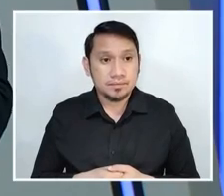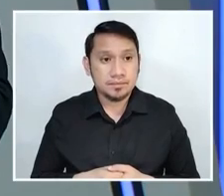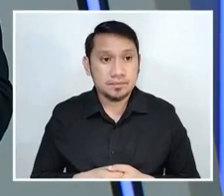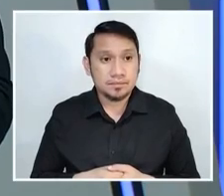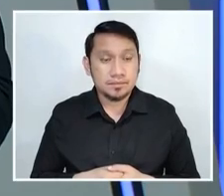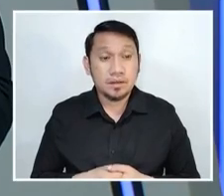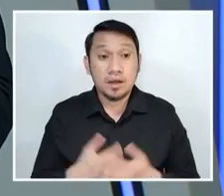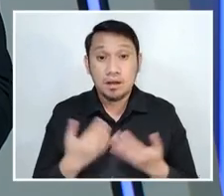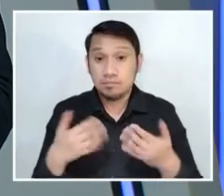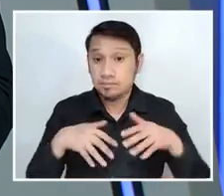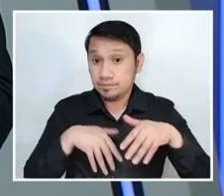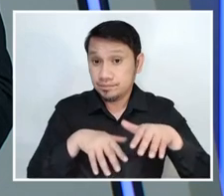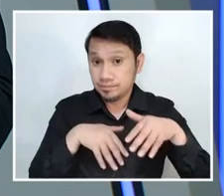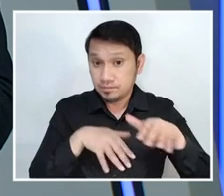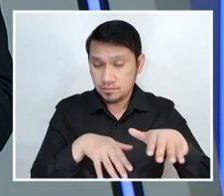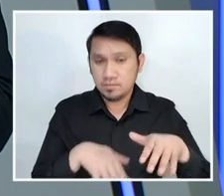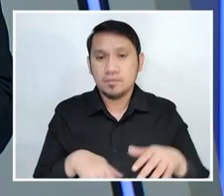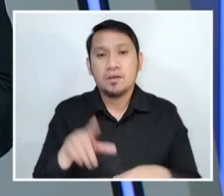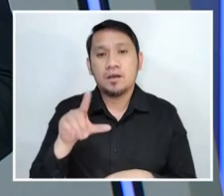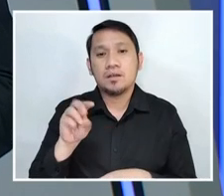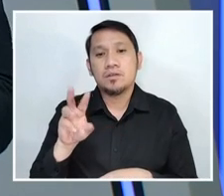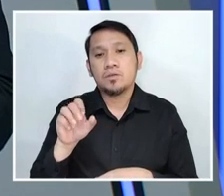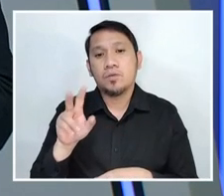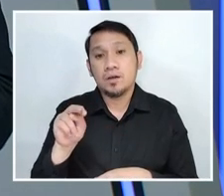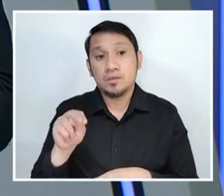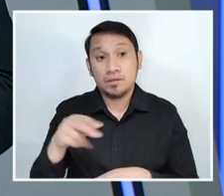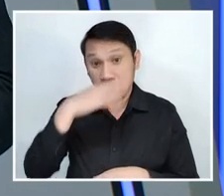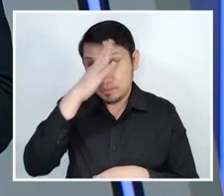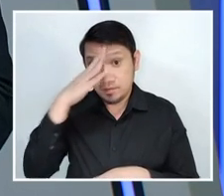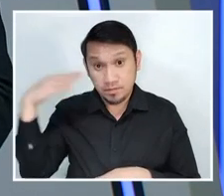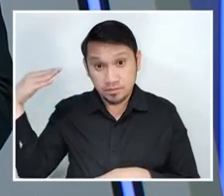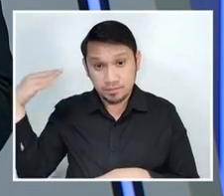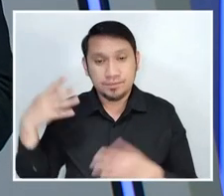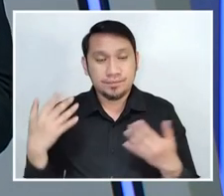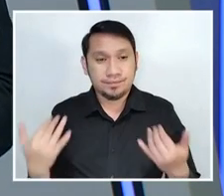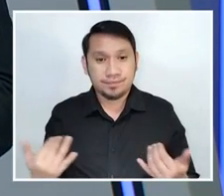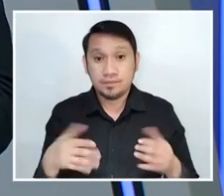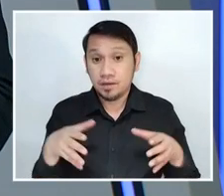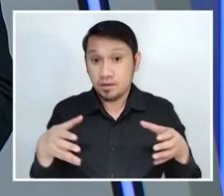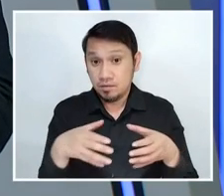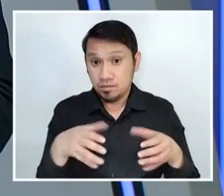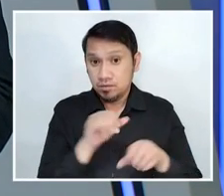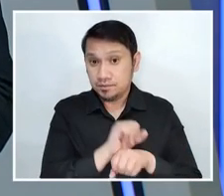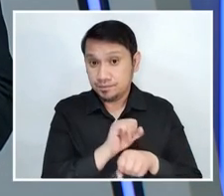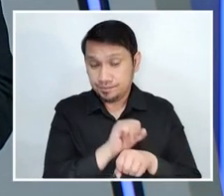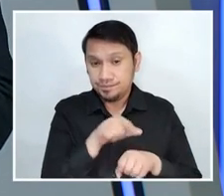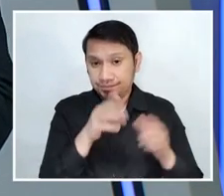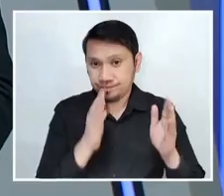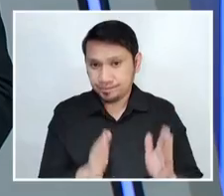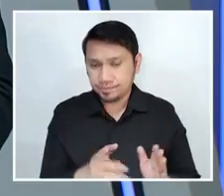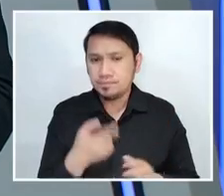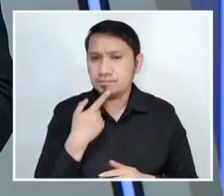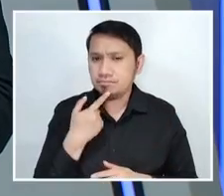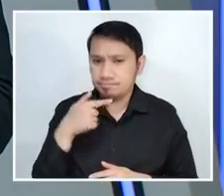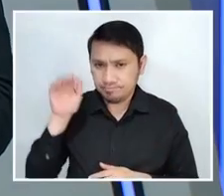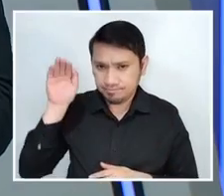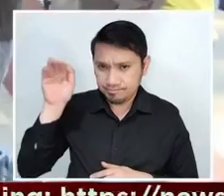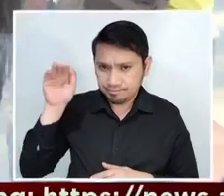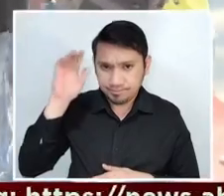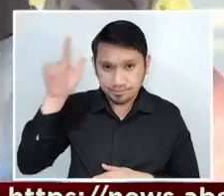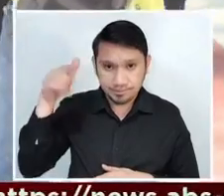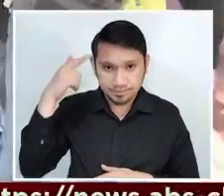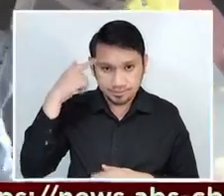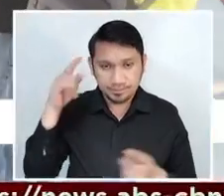Nagmarcha patungong Liwasang Bonifacio ang ilang labor groups ngayong National Heroes Day. Hiling nila sa gobyerno mga konkretong hakbang